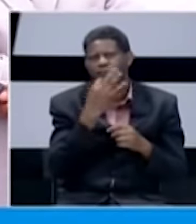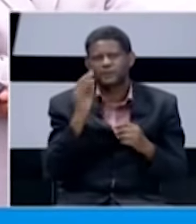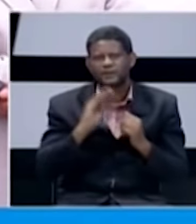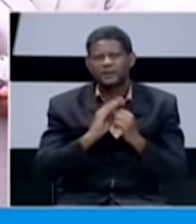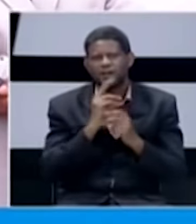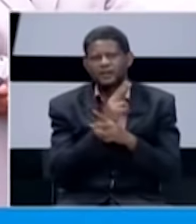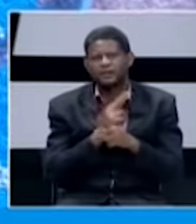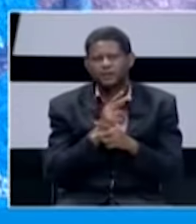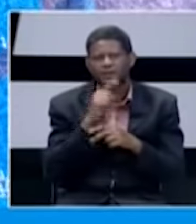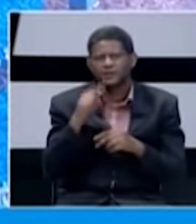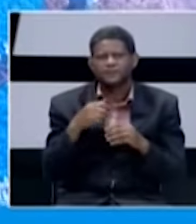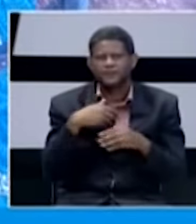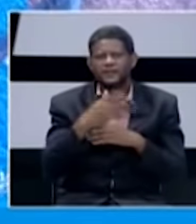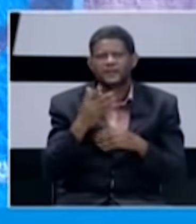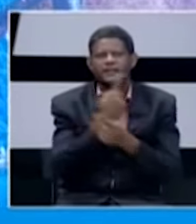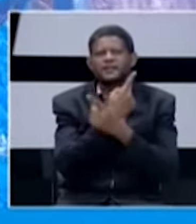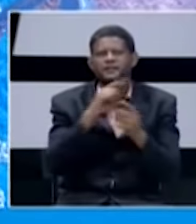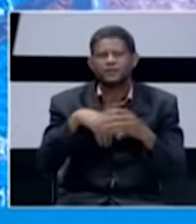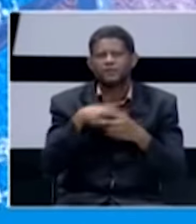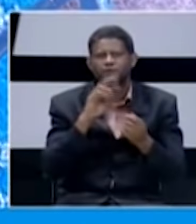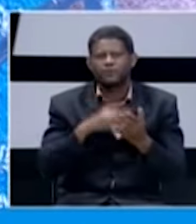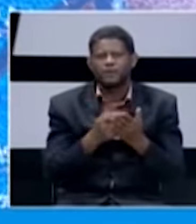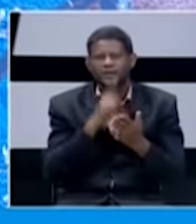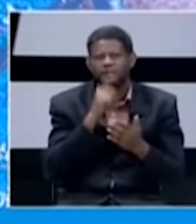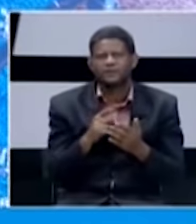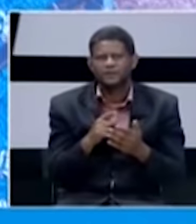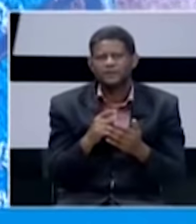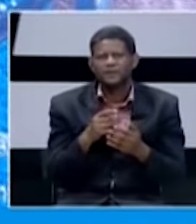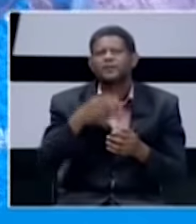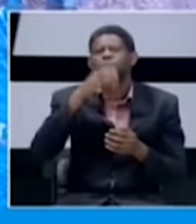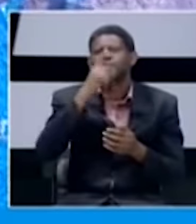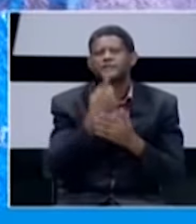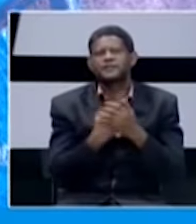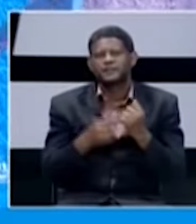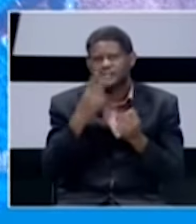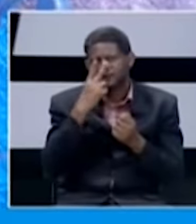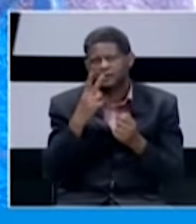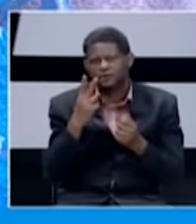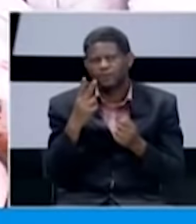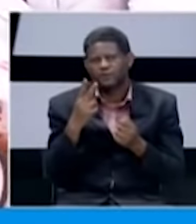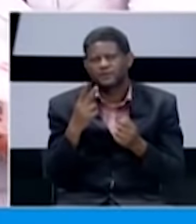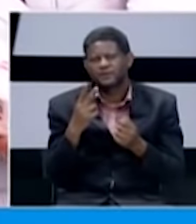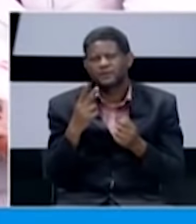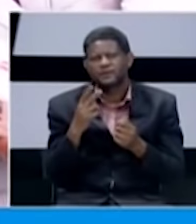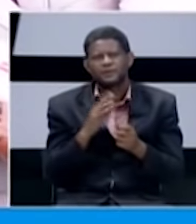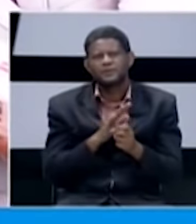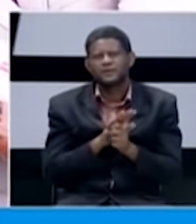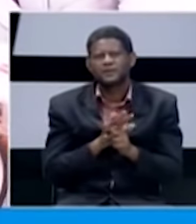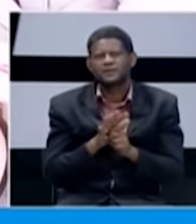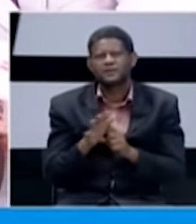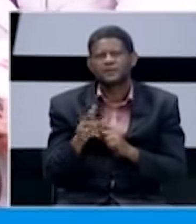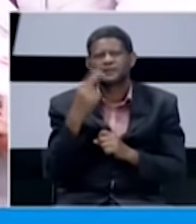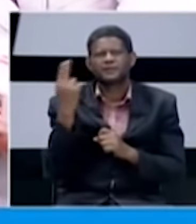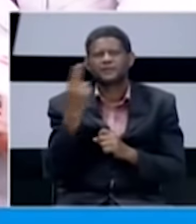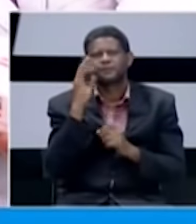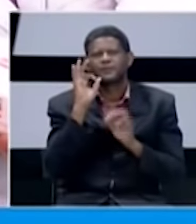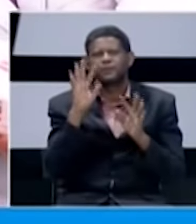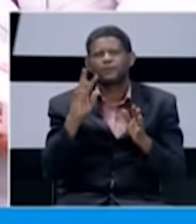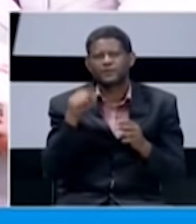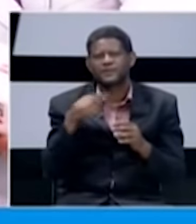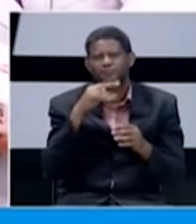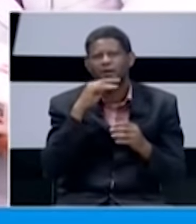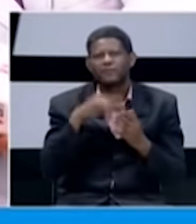حزن نتا اوطيهم اللهم مالتي بمستطرا انتريهم بكا ربحي اولو انتماي مالتيو